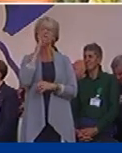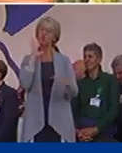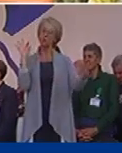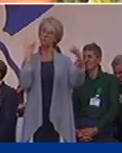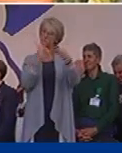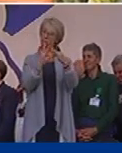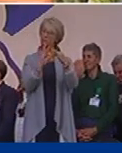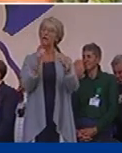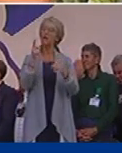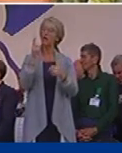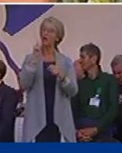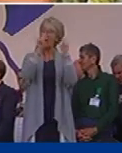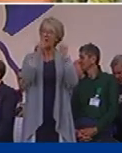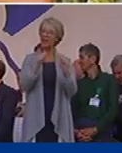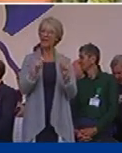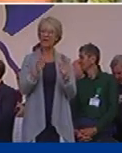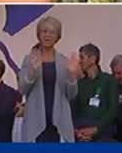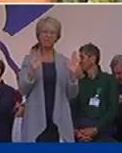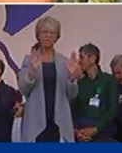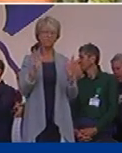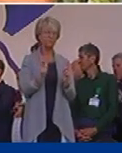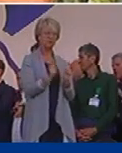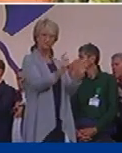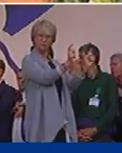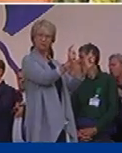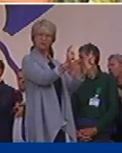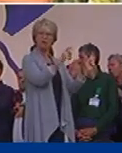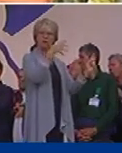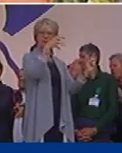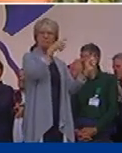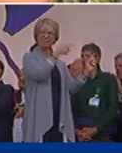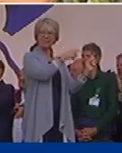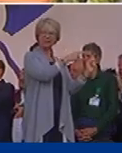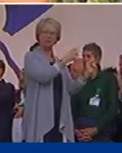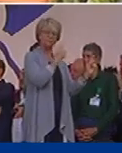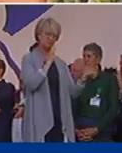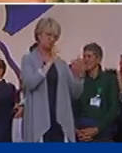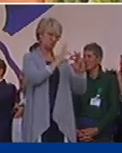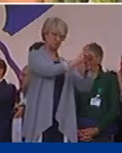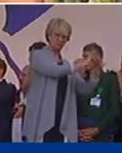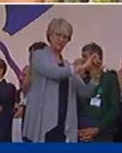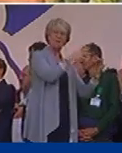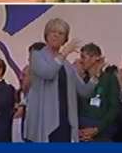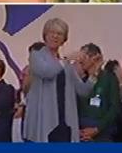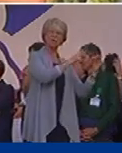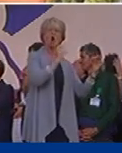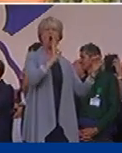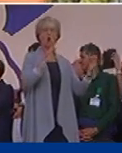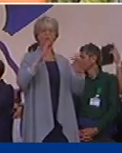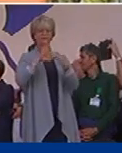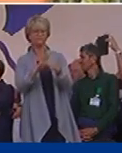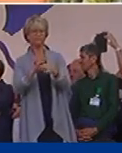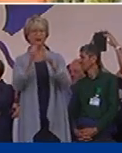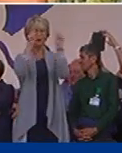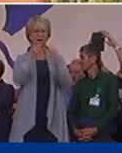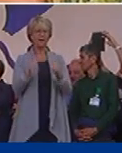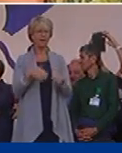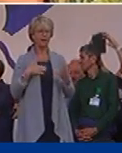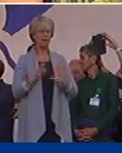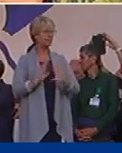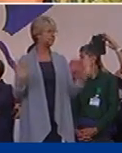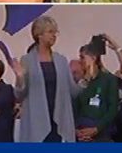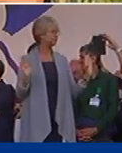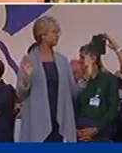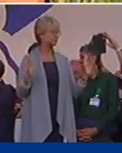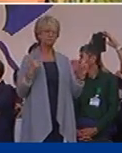con la Lega, o sta con la Merkel o sta con la Lega, o coi poteri forti dell'Europa o